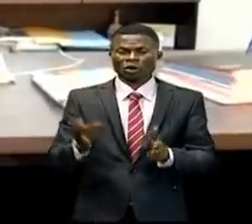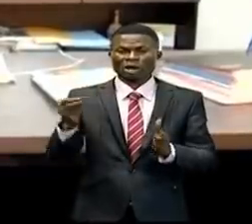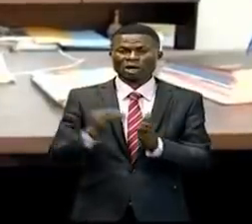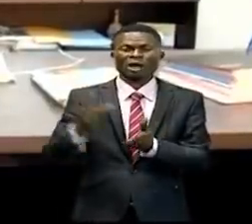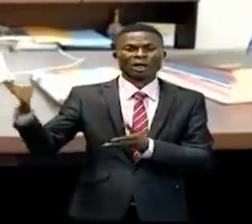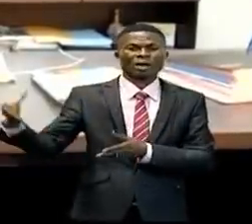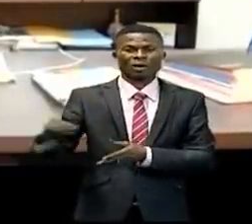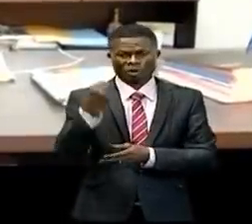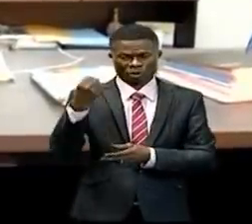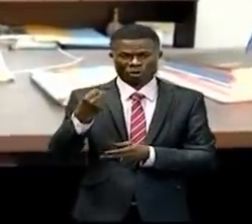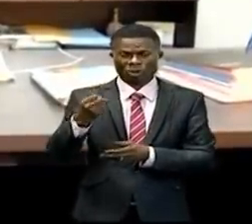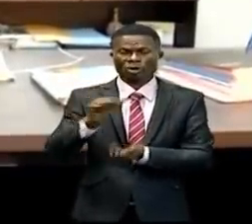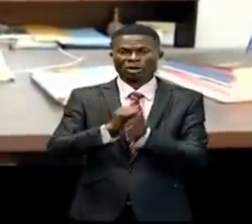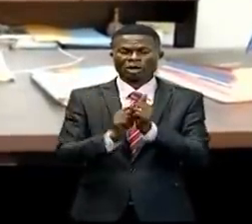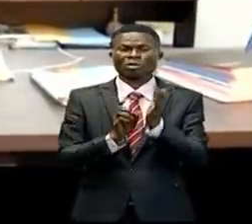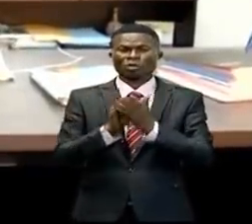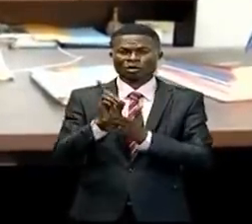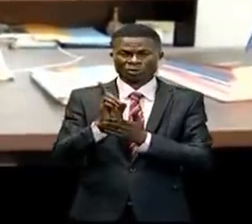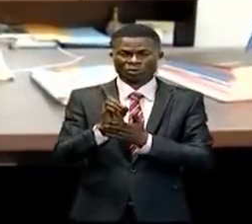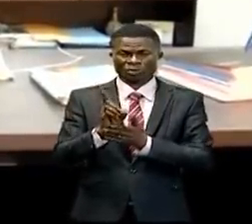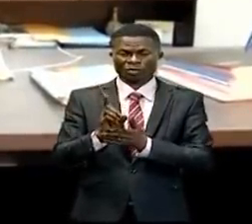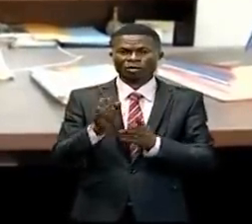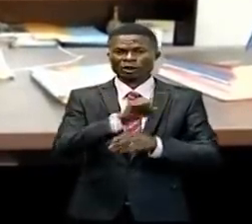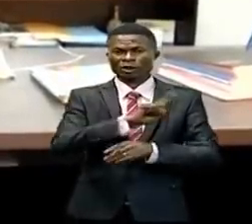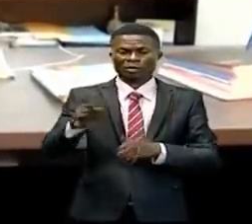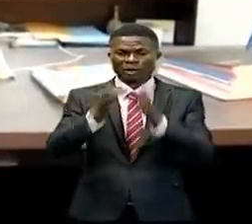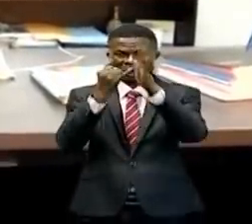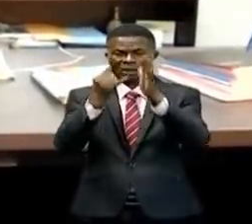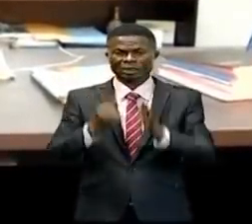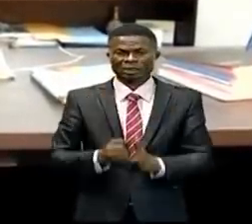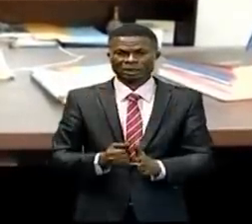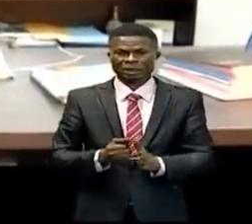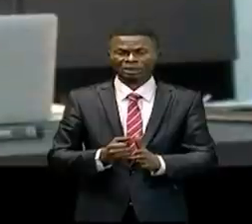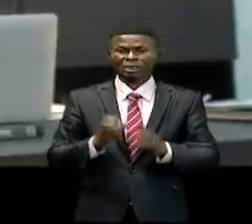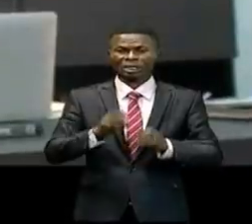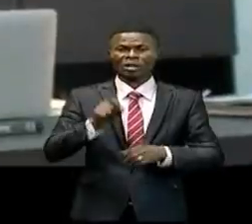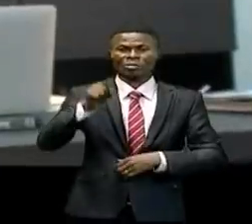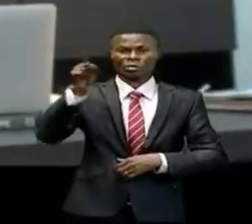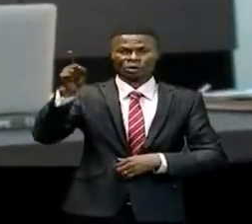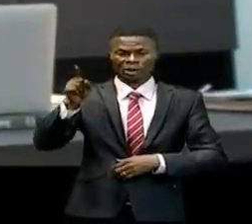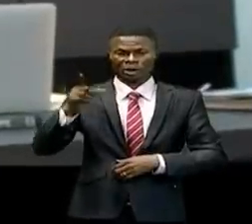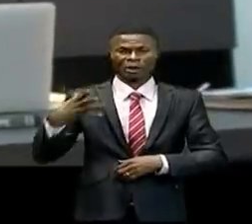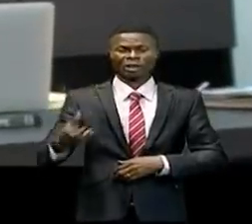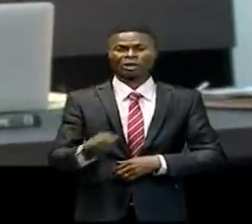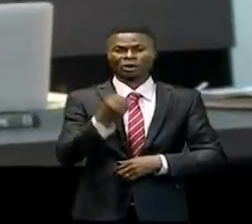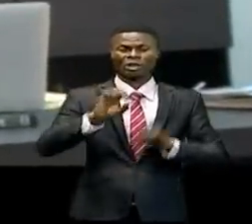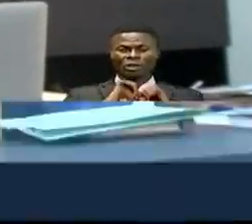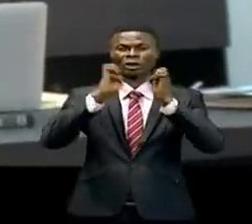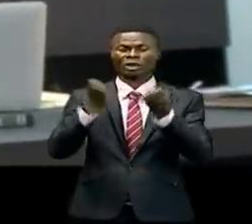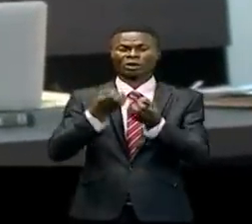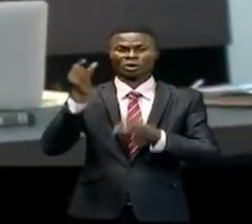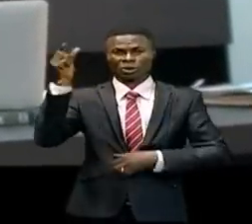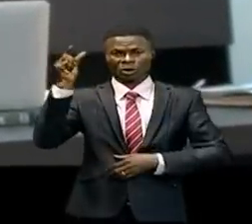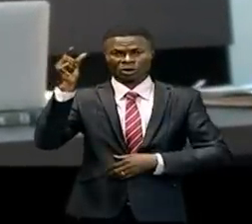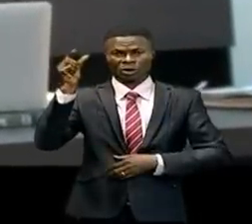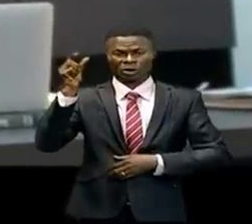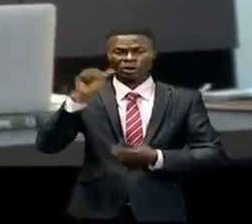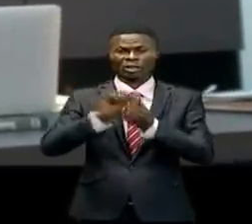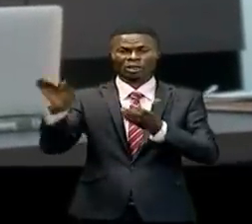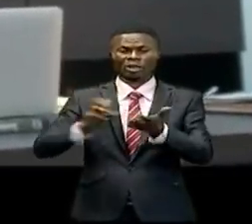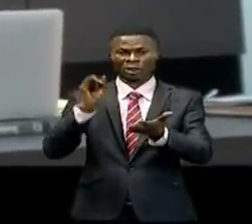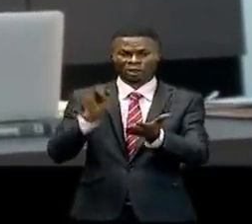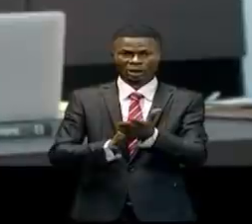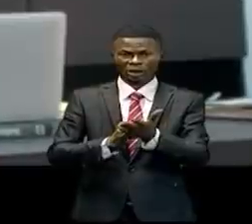par voie de redressement. Environ 1 600 milliards de francs congolais auraient dû être acquittés par les secteurs miniers au titre de l'impôt sur